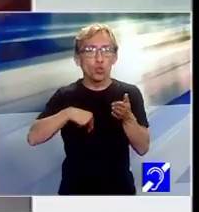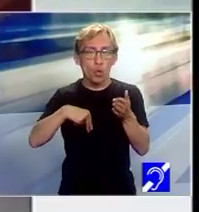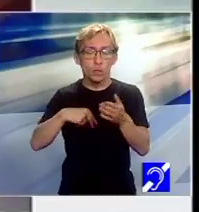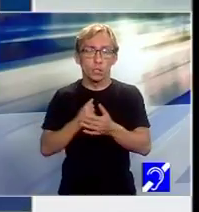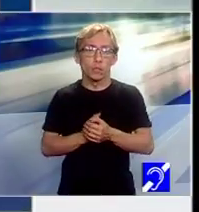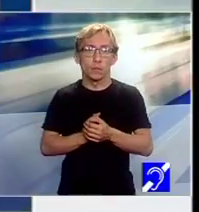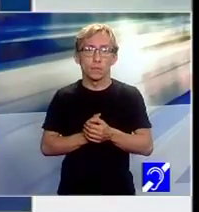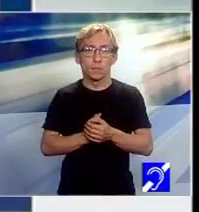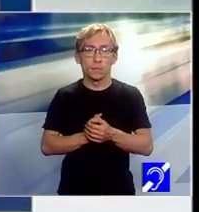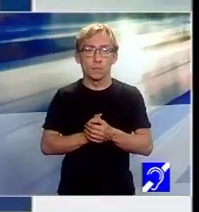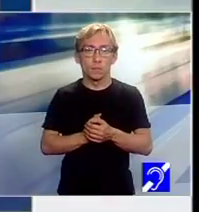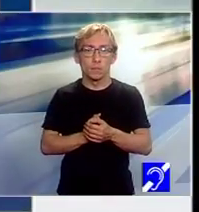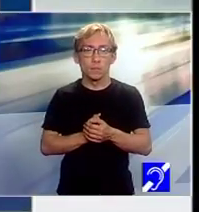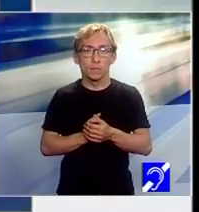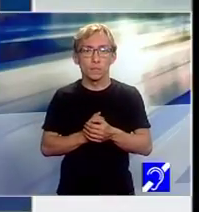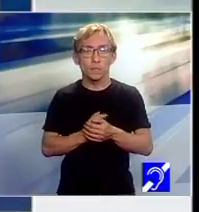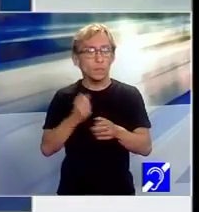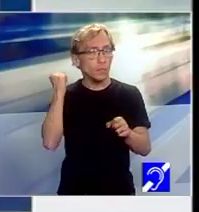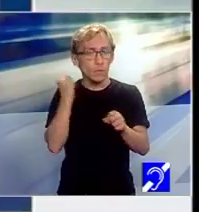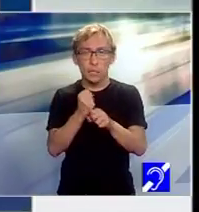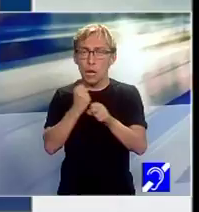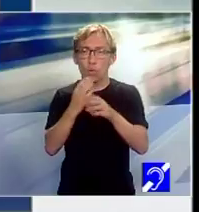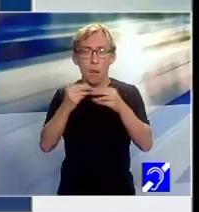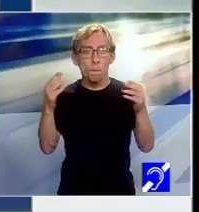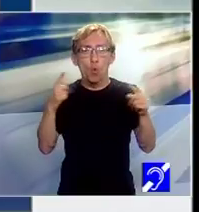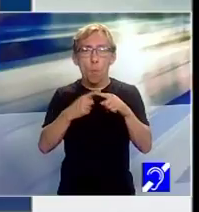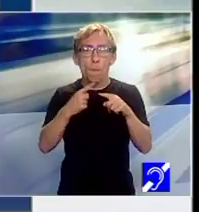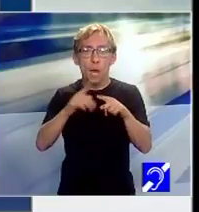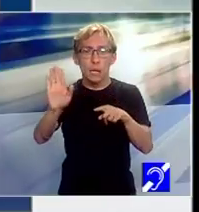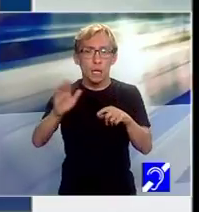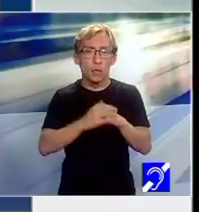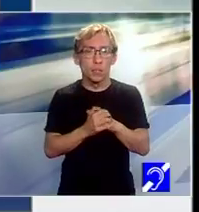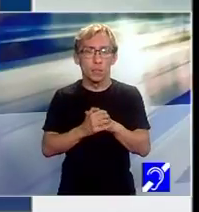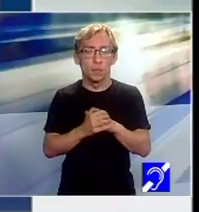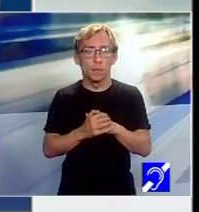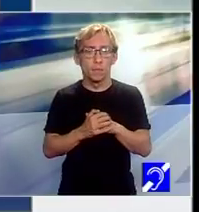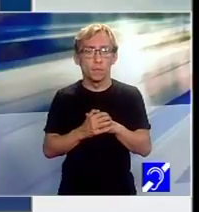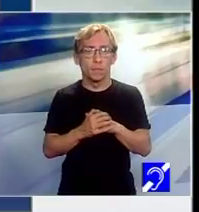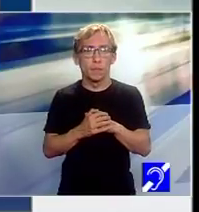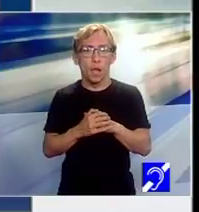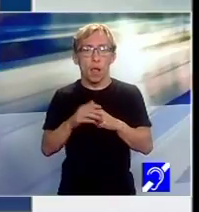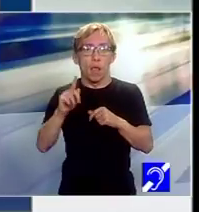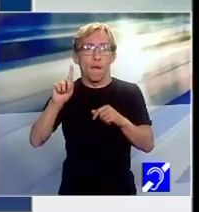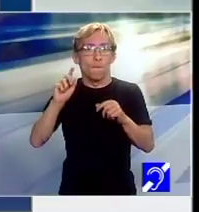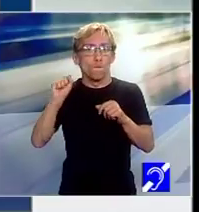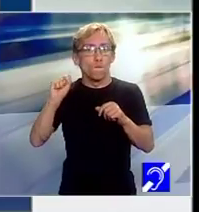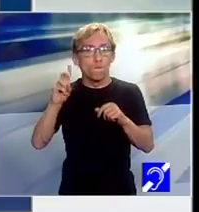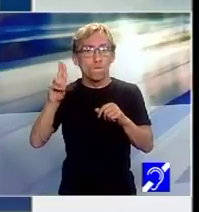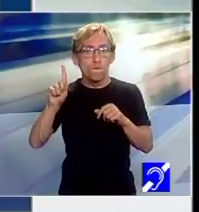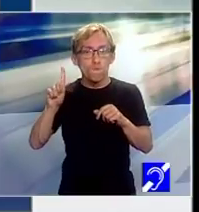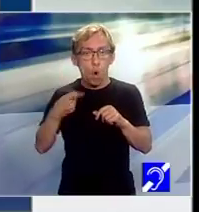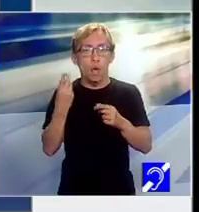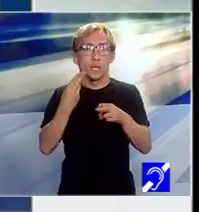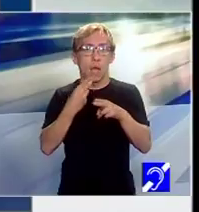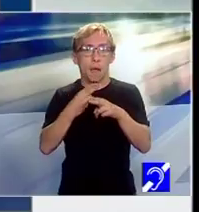Din start se lucrează exact cu asemenea materiale. Al doilea lucru. Bun, trecem de faza cu materiale. Trebuie să întreții curățenia în spital. Vă